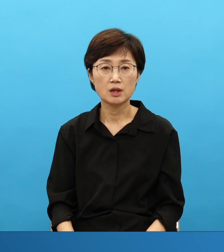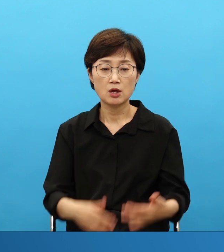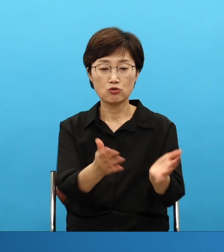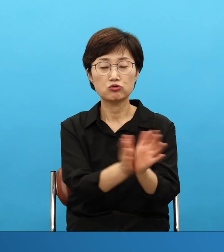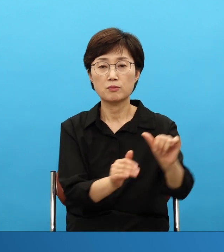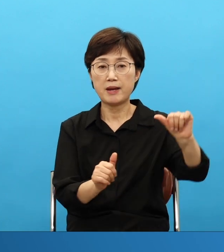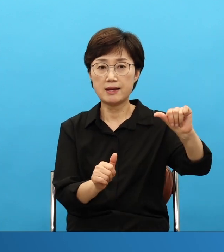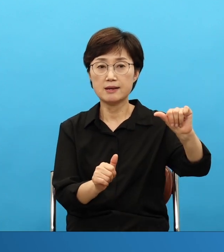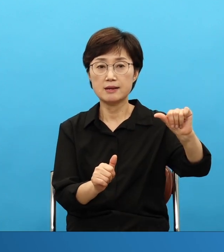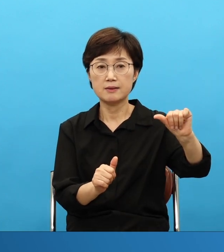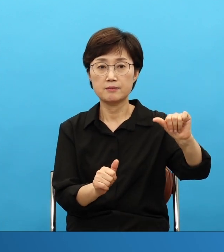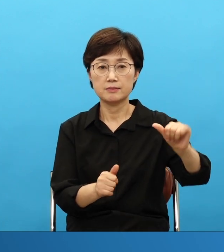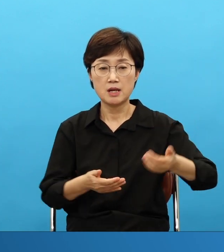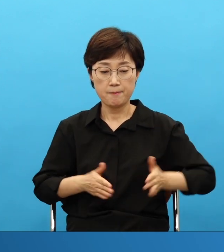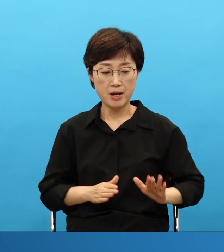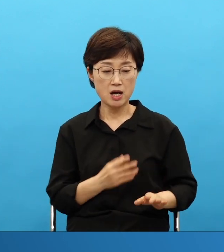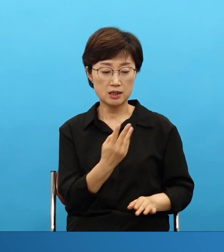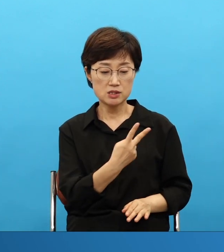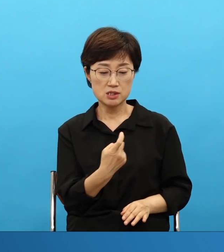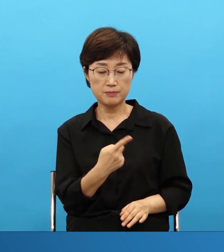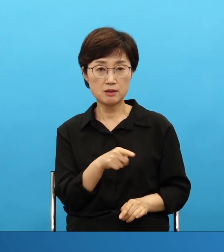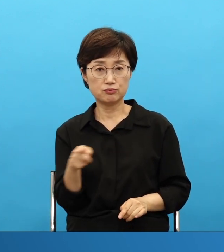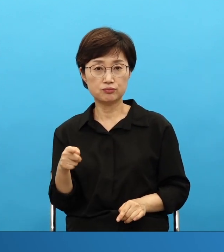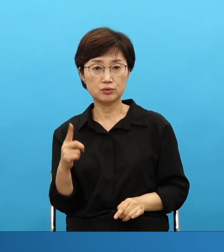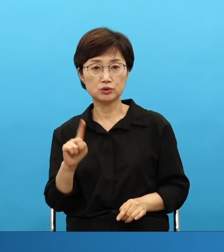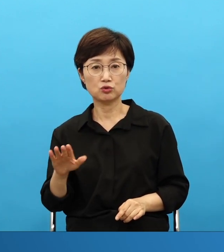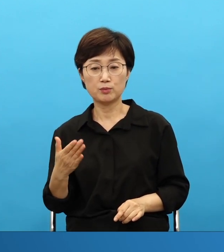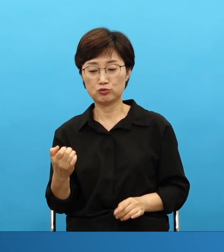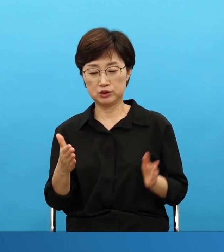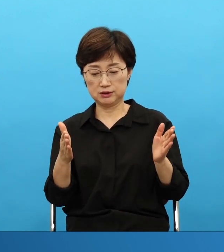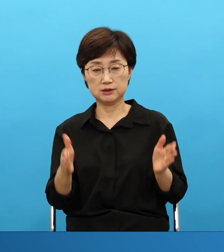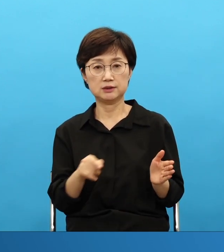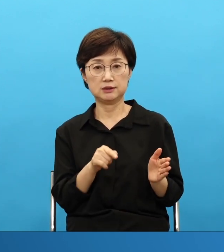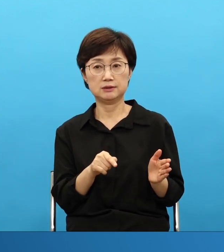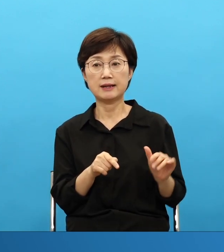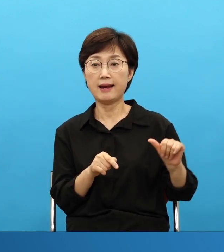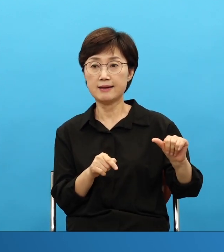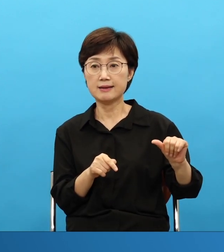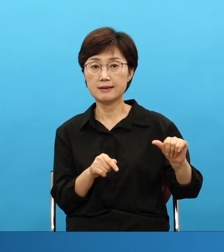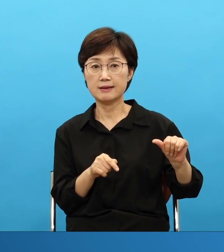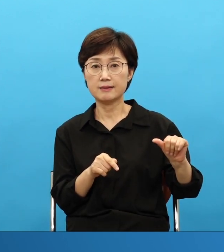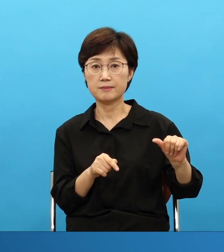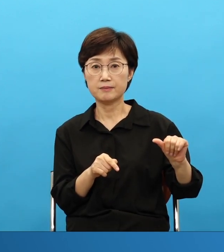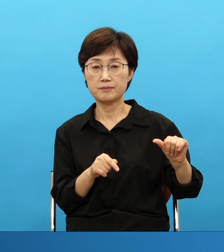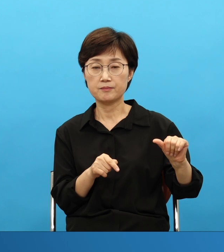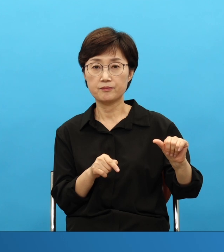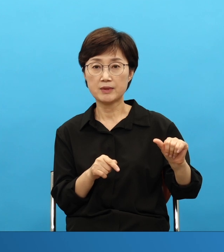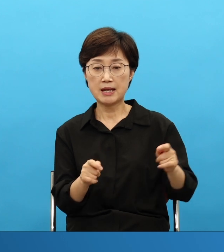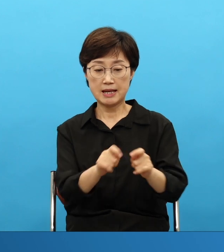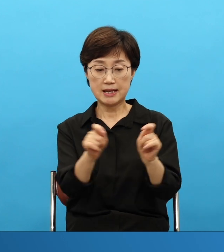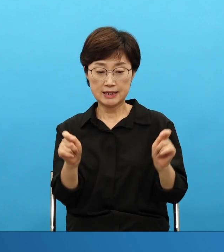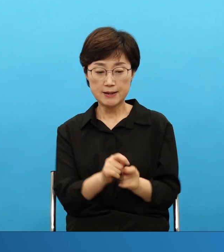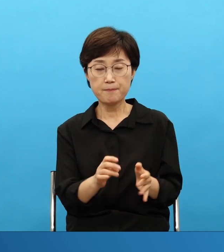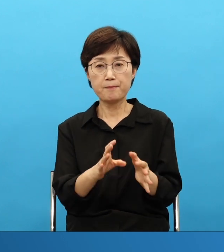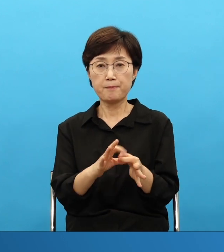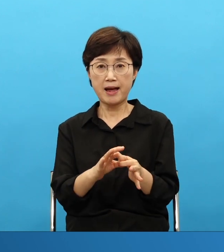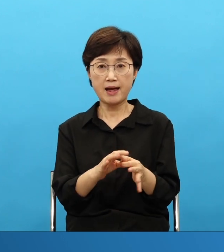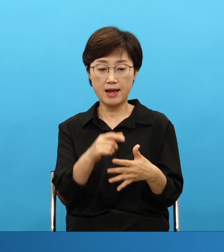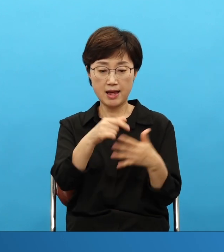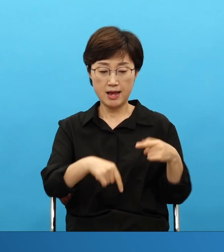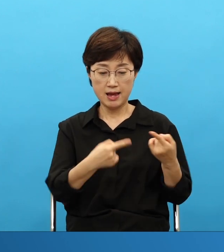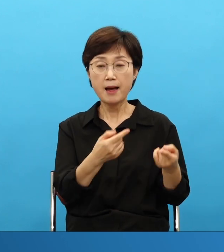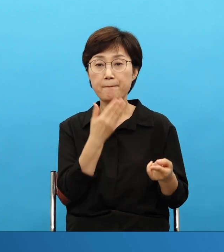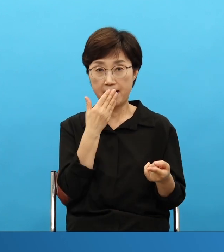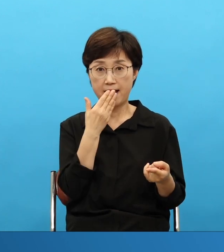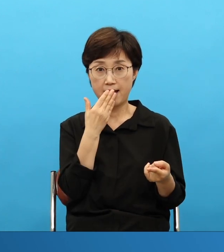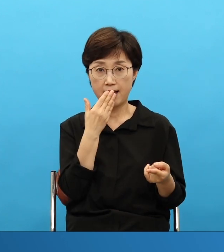그룹은 2011년 생부터 1999년 생까지 해당되며 팀에 포함되 모든 대회 일정에 참여하게